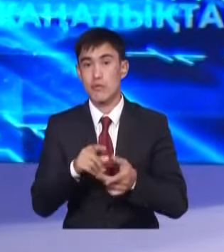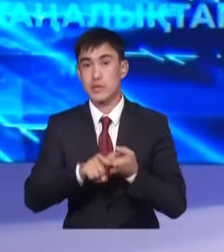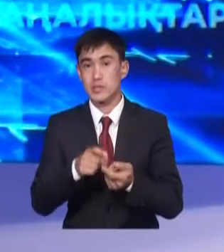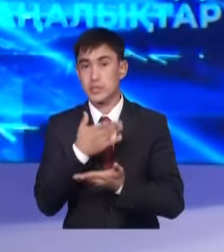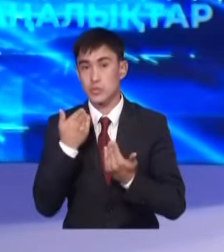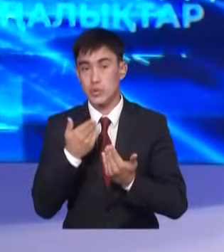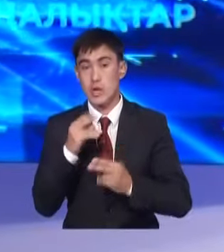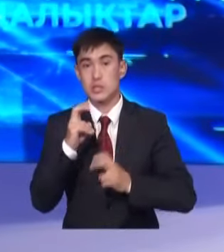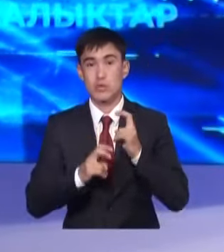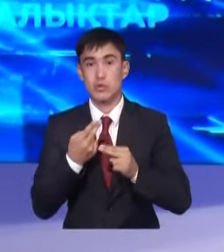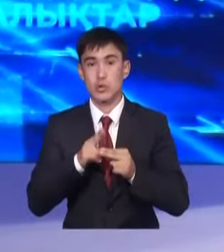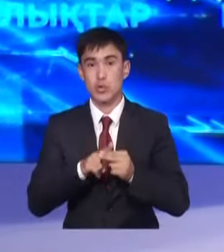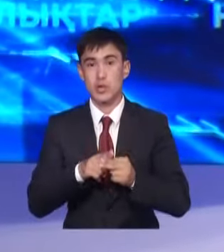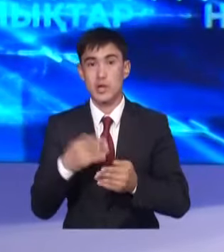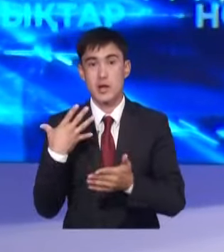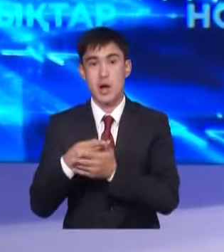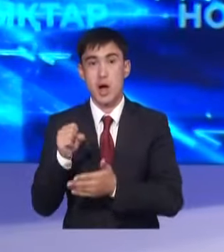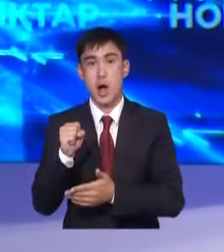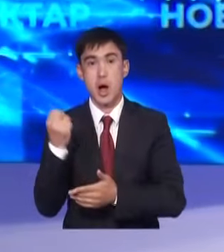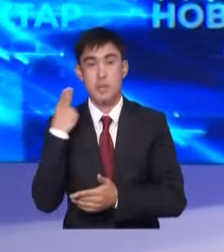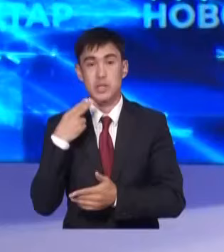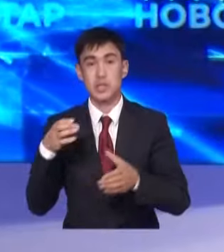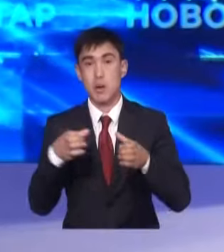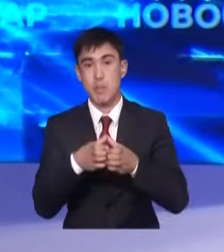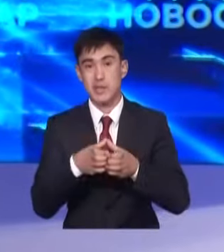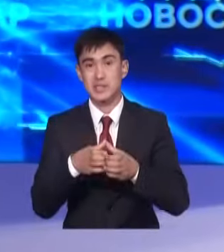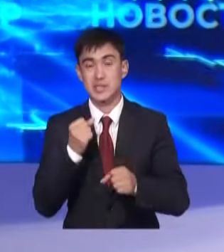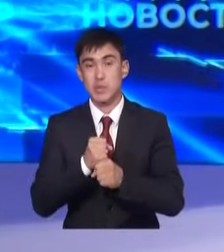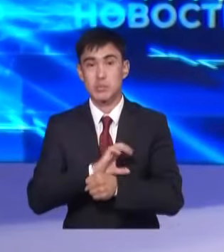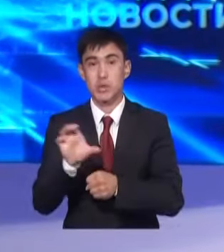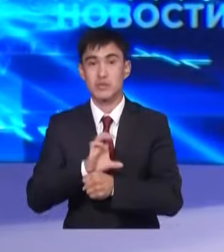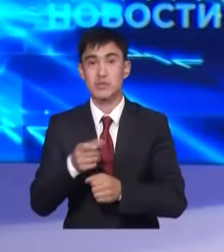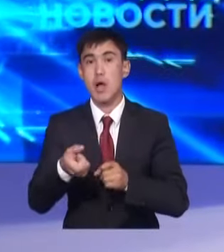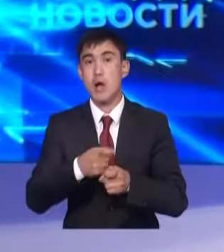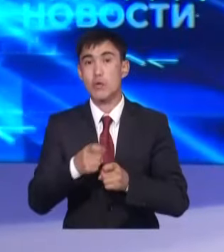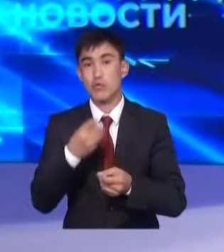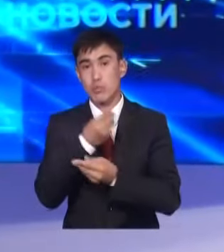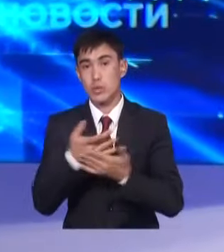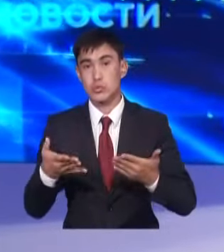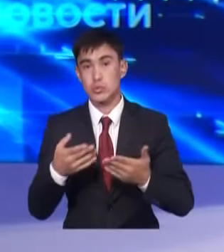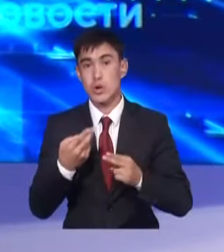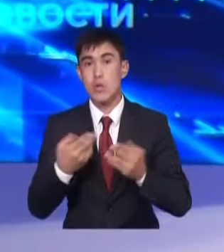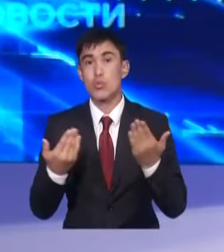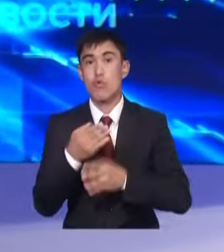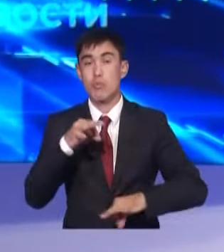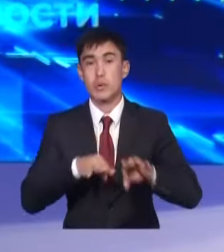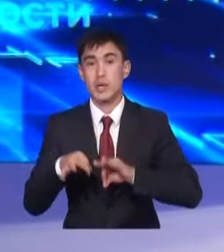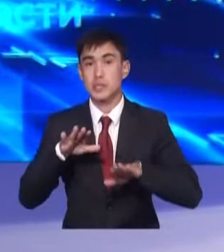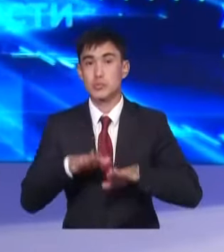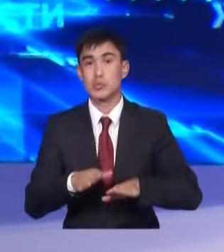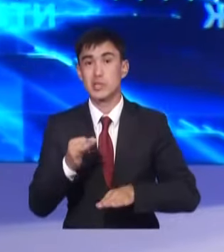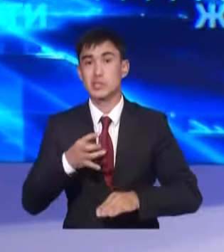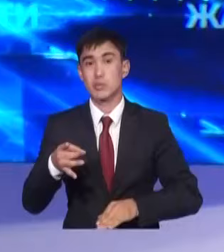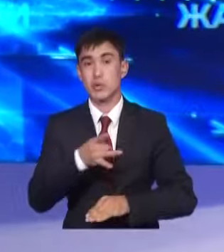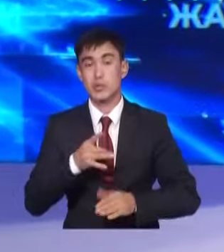отношения завод которым владеет американская компания занимается производством картофельной продук продукции в новый проект расположенный в